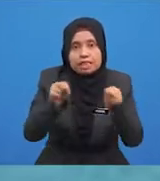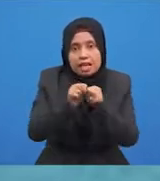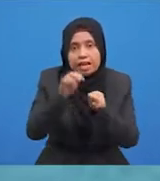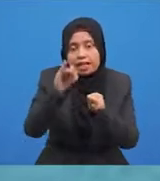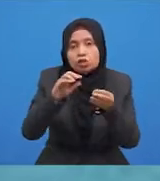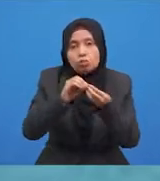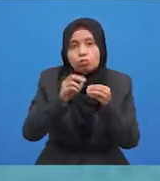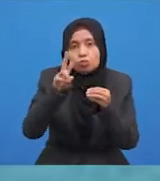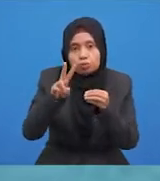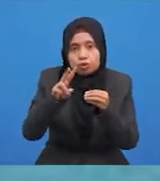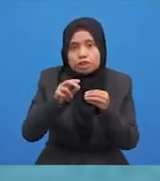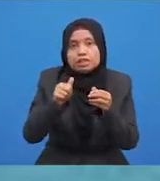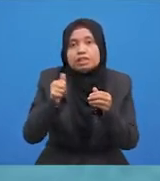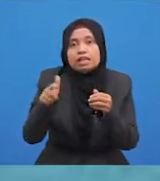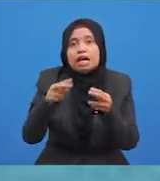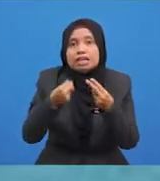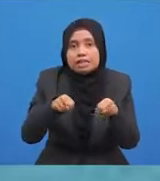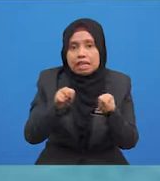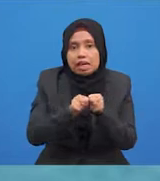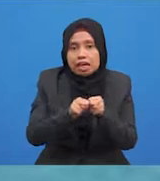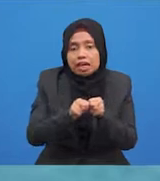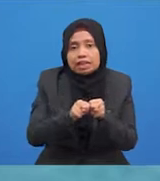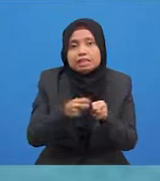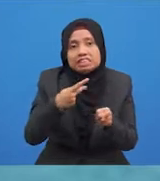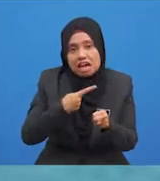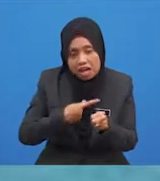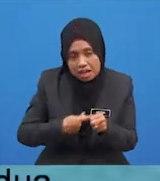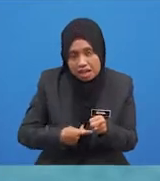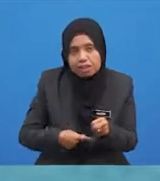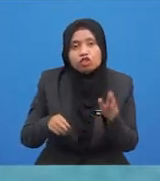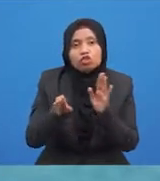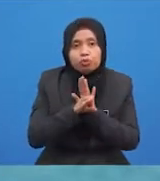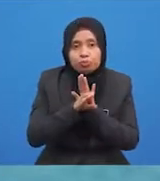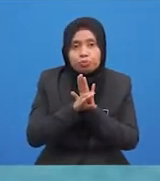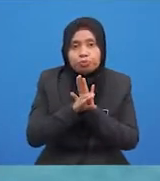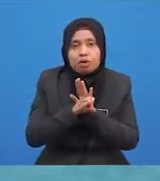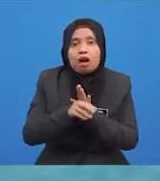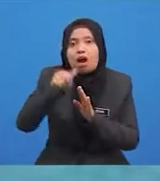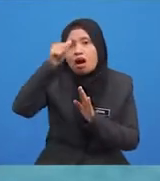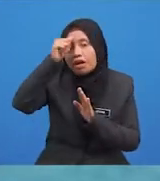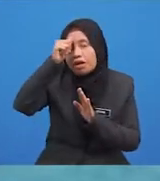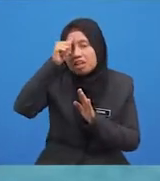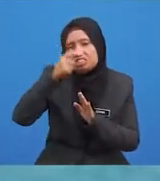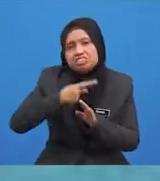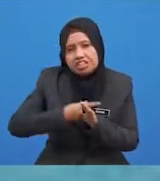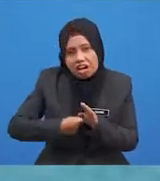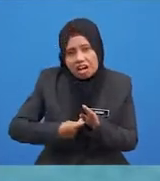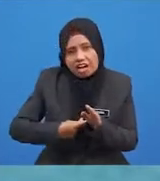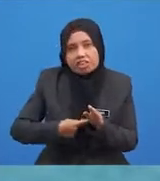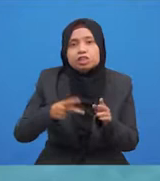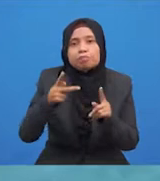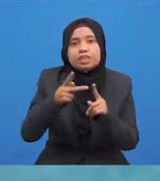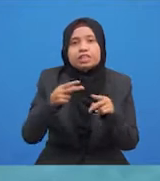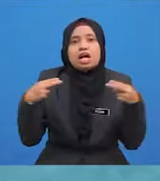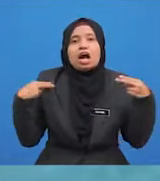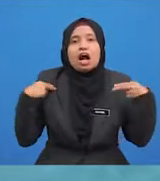Nilai yang kedua ialah nilai bersimpati. Sebagai contoh, ayah bersimpati